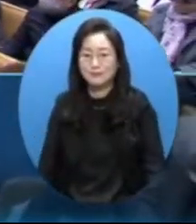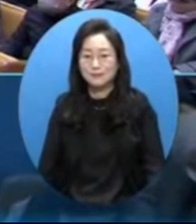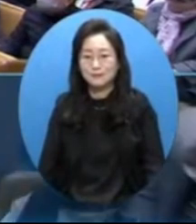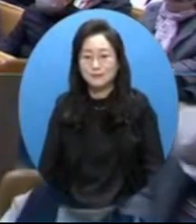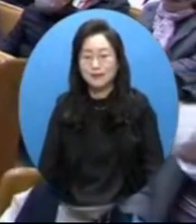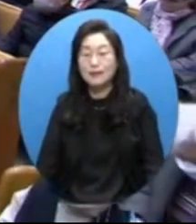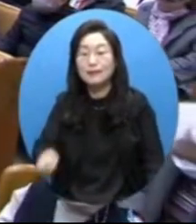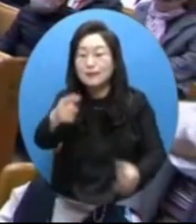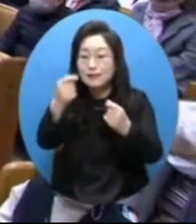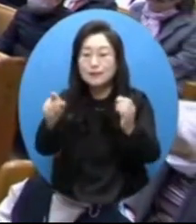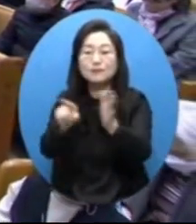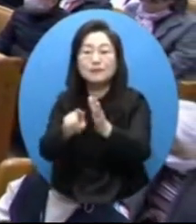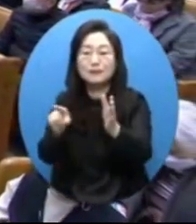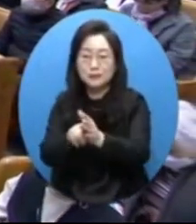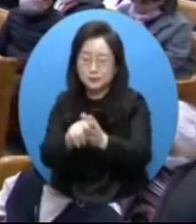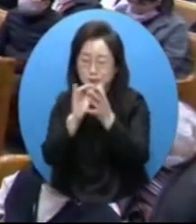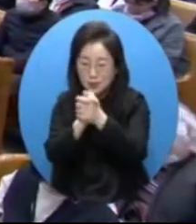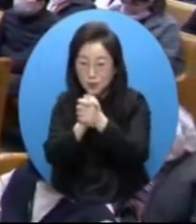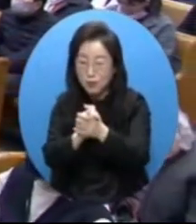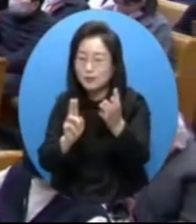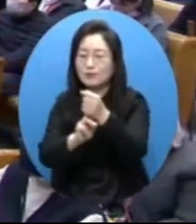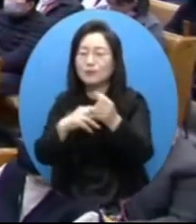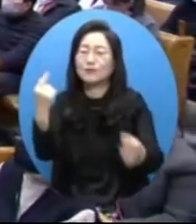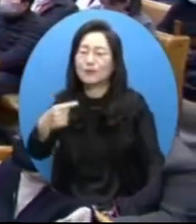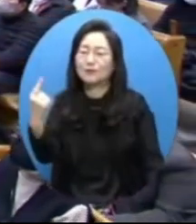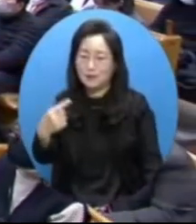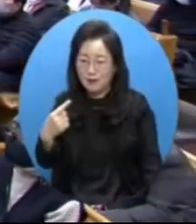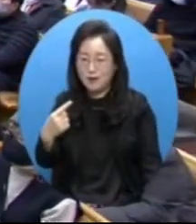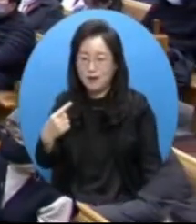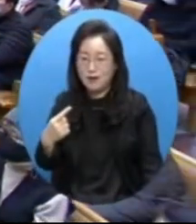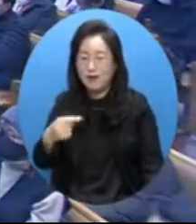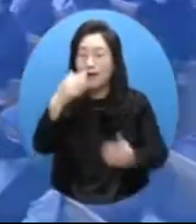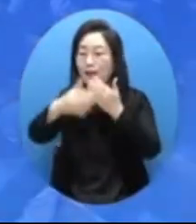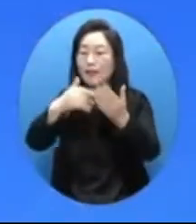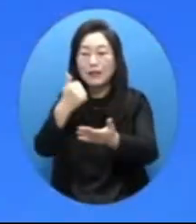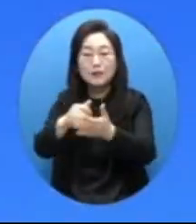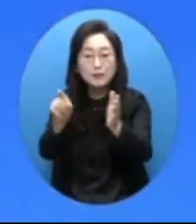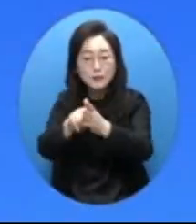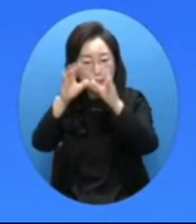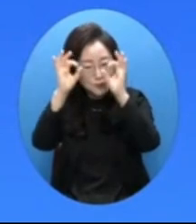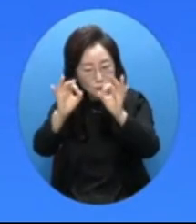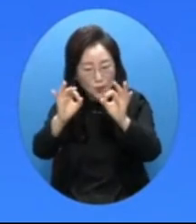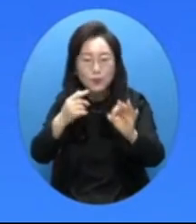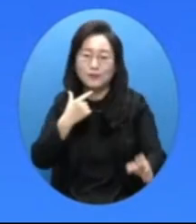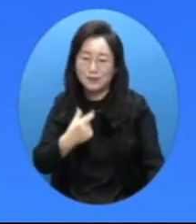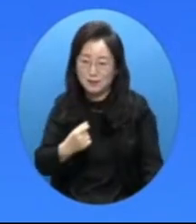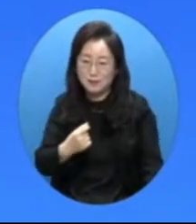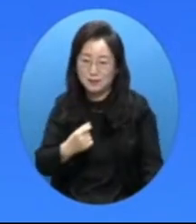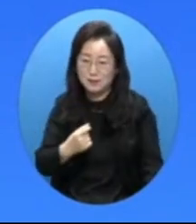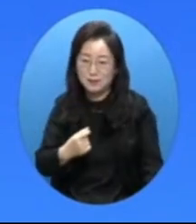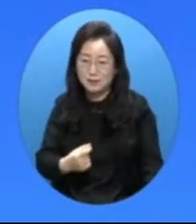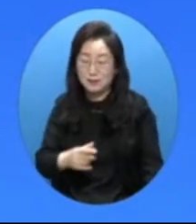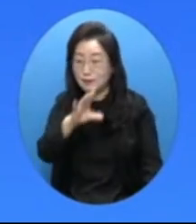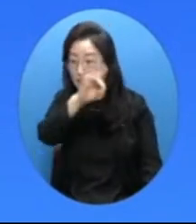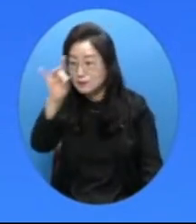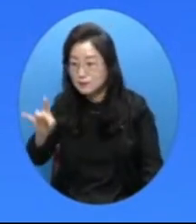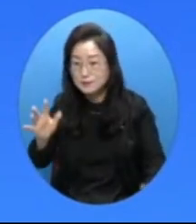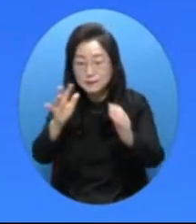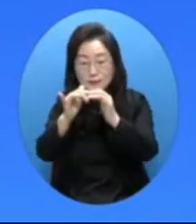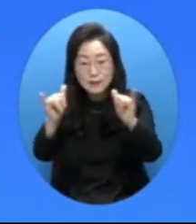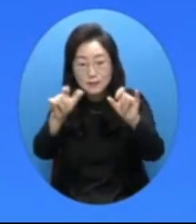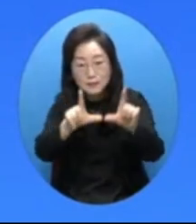이같이 믿음의 기도가 기적을 창조하는 것입니다 하나님께서 우리의 믿음을 보기 원하시는 것입니다 때때로 우리가 살다 보면